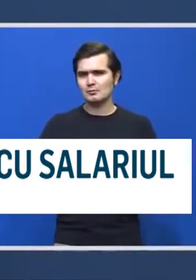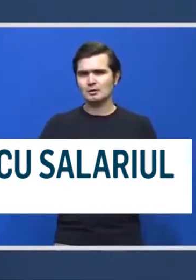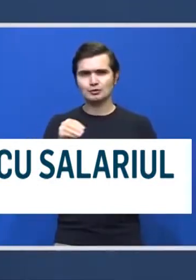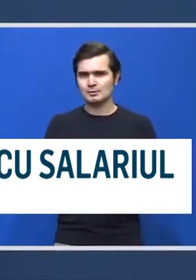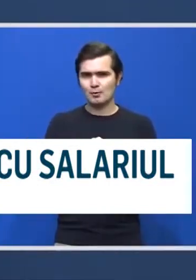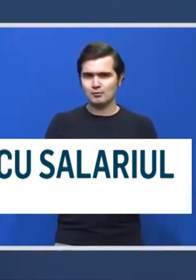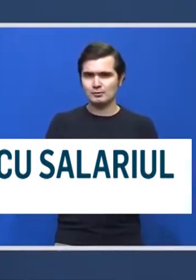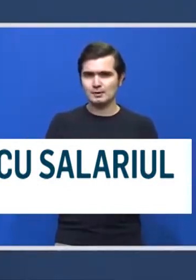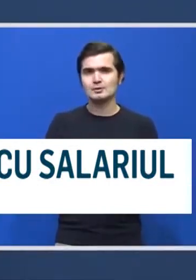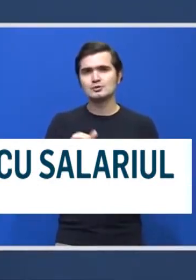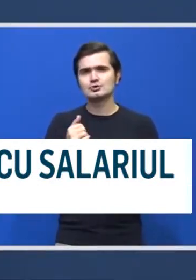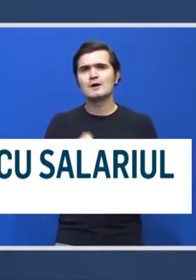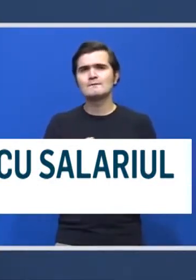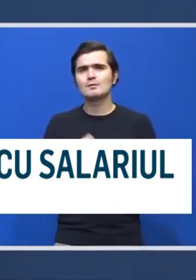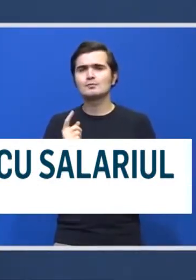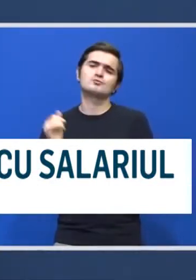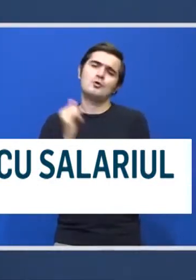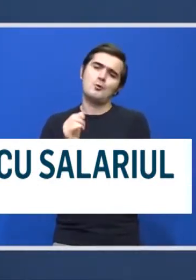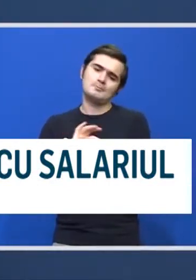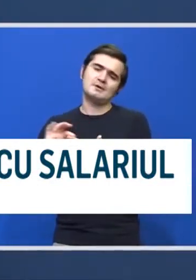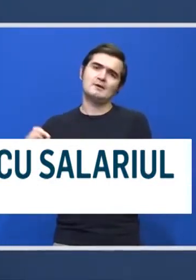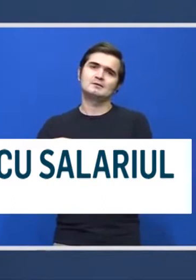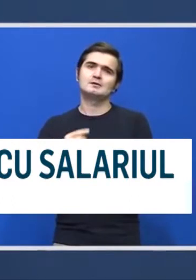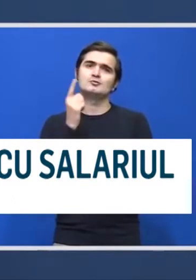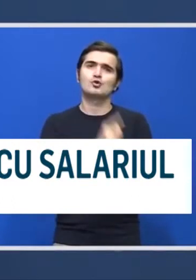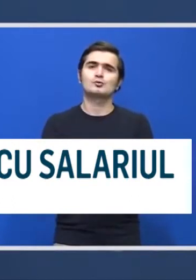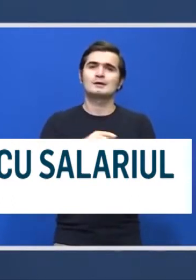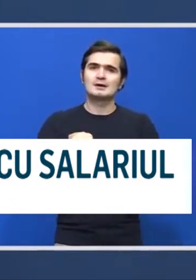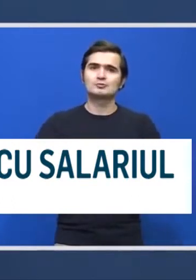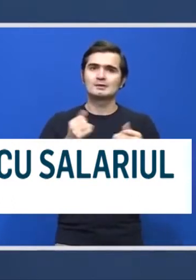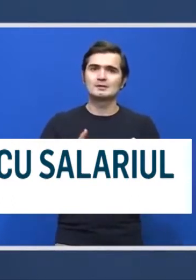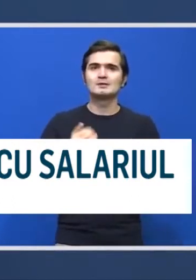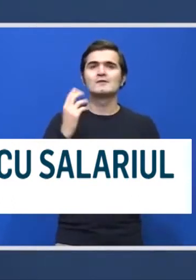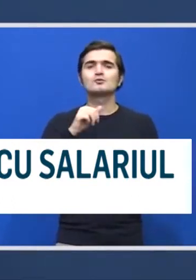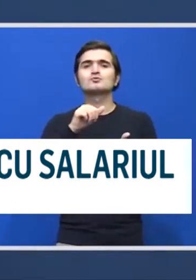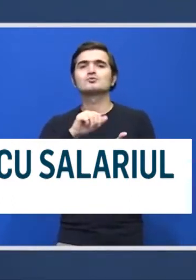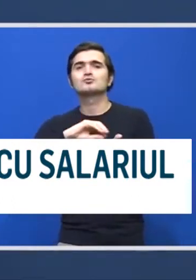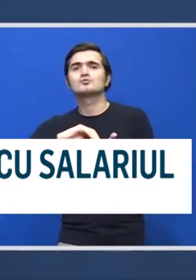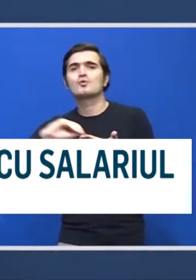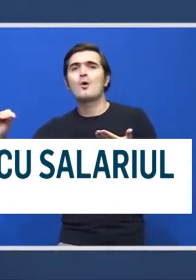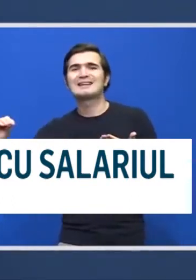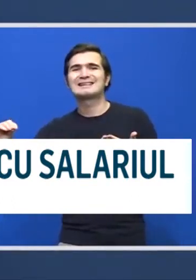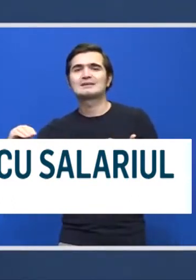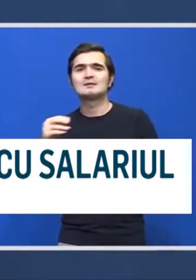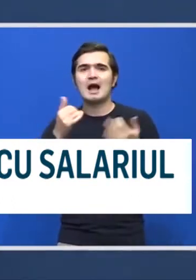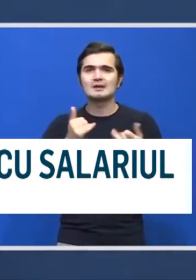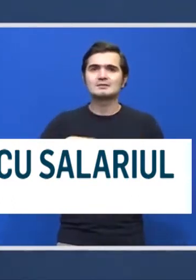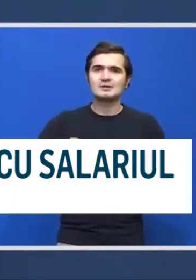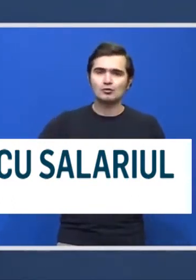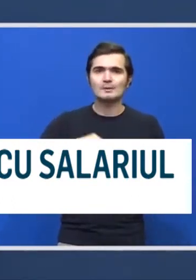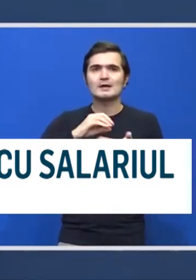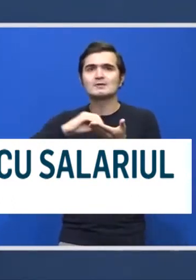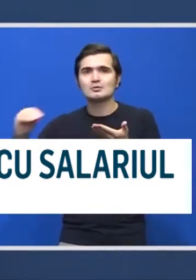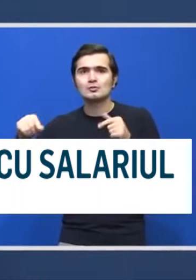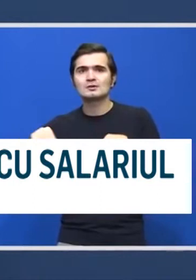și ca urmare am făcut observații. În ordonanța adoptată astăzi s-a scos, din ordonanța adoptată astăzi s-a scos această